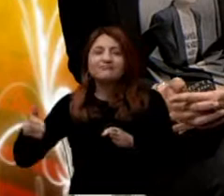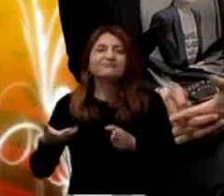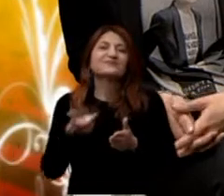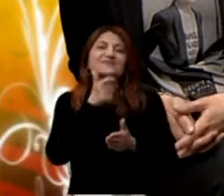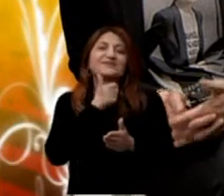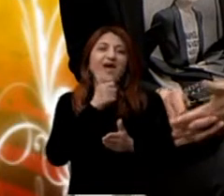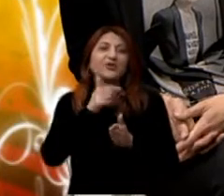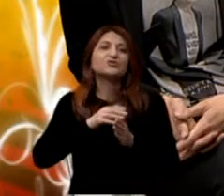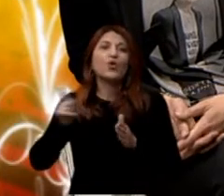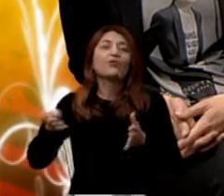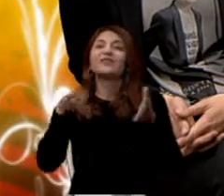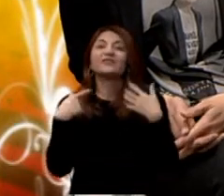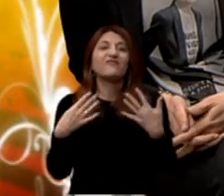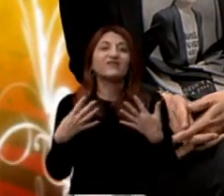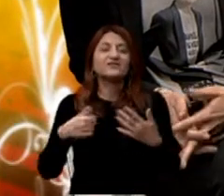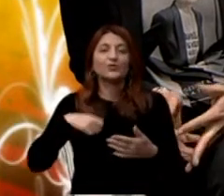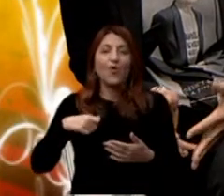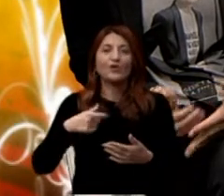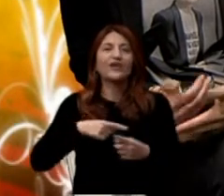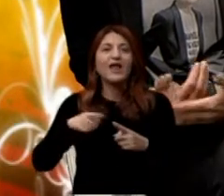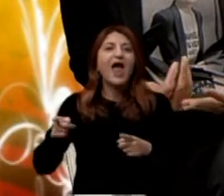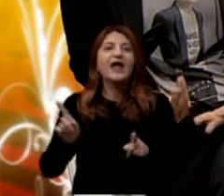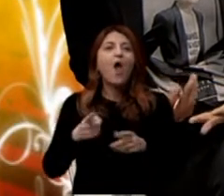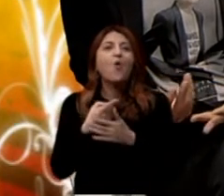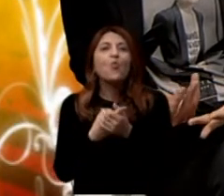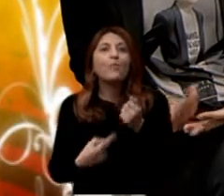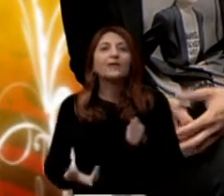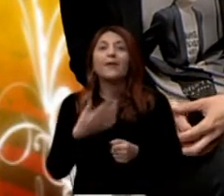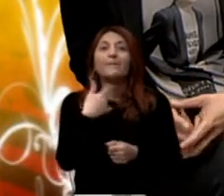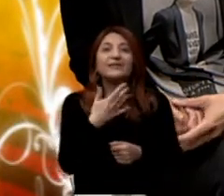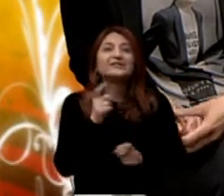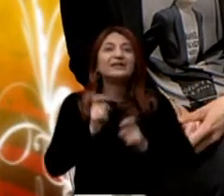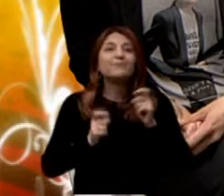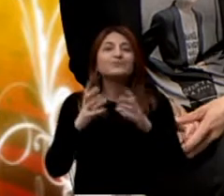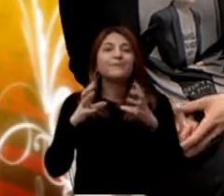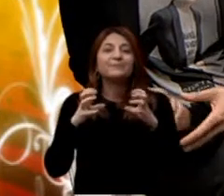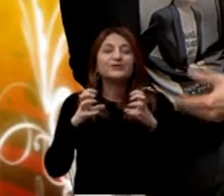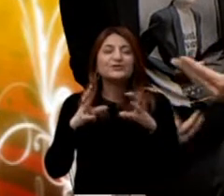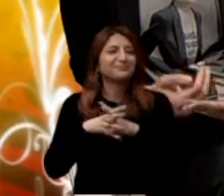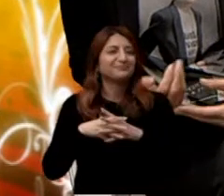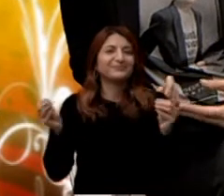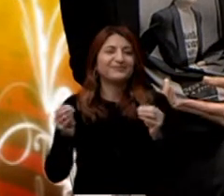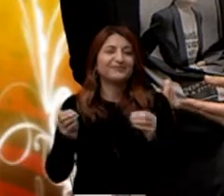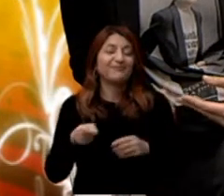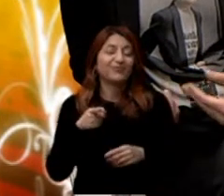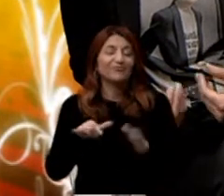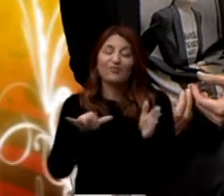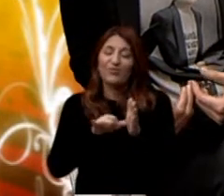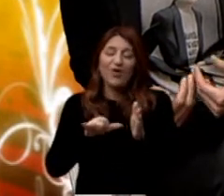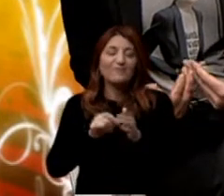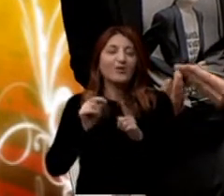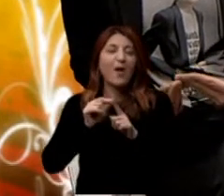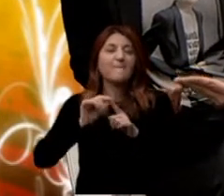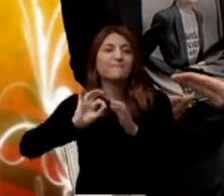poznijoj dobi, dakle čak sa 90 godina, možemo reći da dolazi do gubitka čak 50% mišićne mase. I to je jedan fiziološki proces